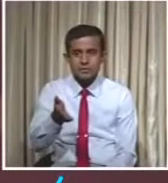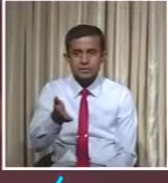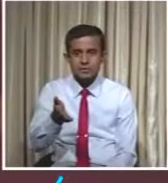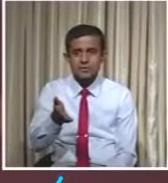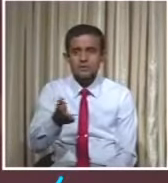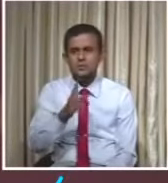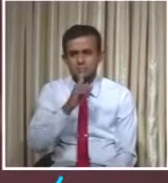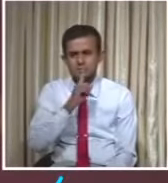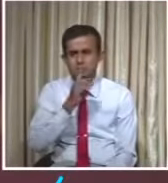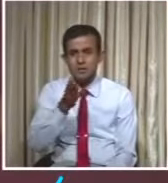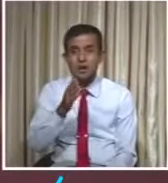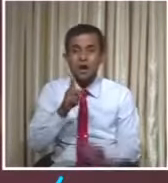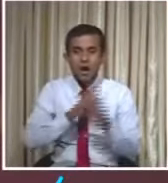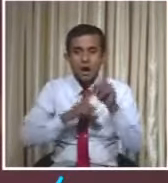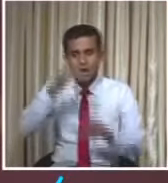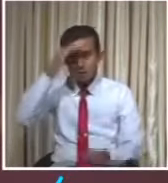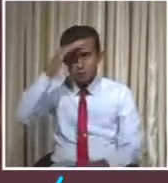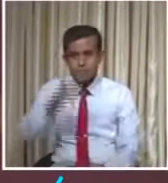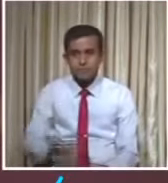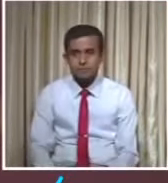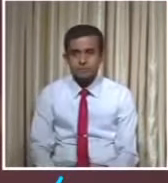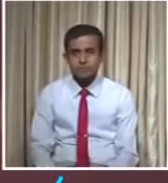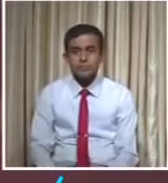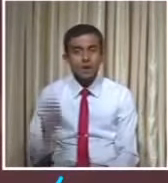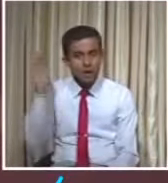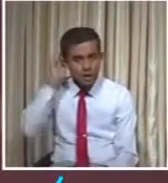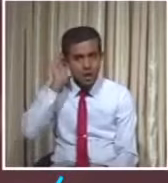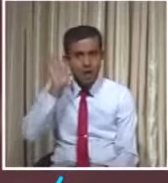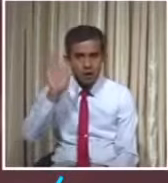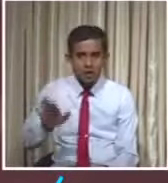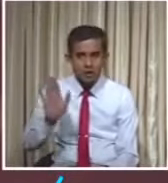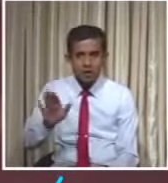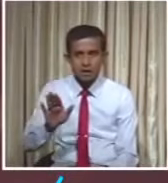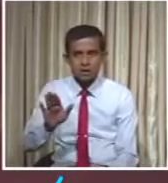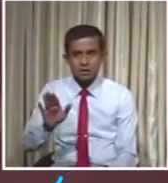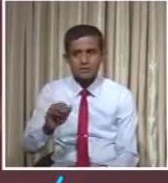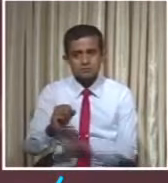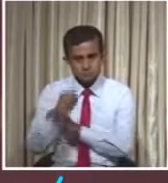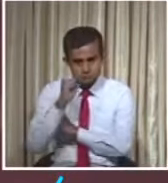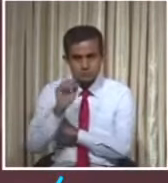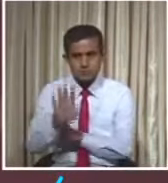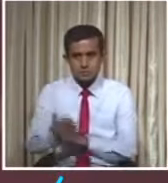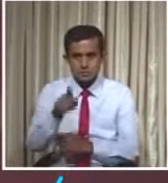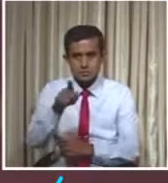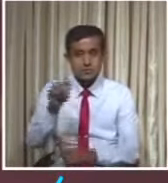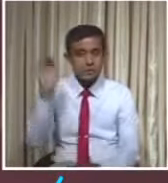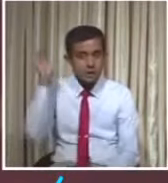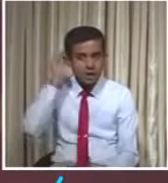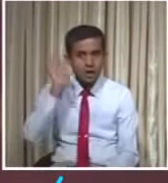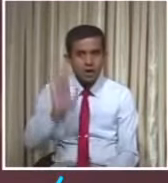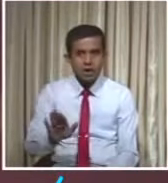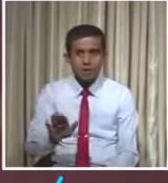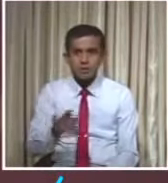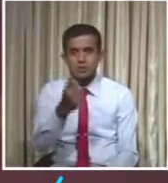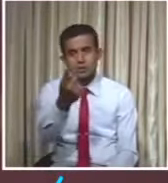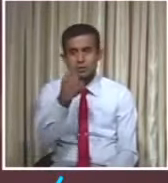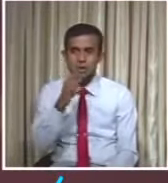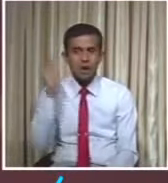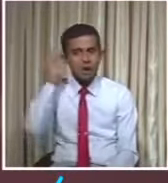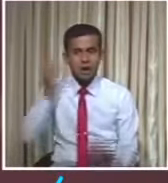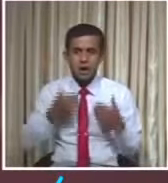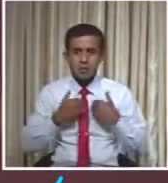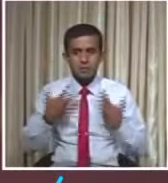ඉස්සද්ද වෙන්න කොහෙන්ද තමයි. ගරු කතානායකතුමනි. අහගෙන ඉන්න පොන්ද බන තියාගන්න. අහගෙන ඉන්න. ඕගොල්ලෝ කියනවා අහගෙන හිටියානේ